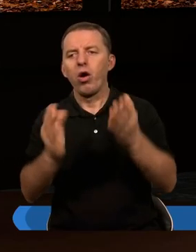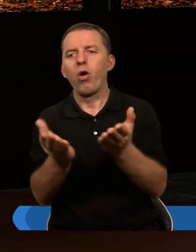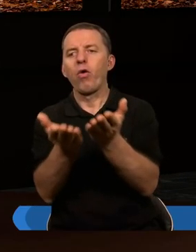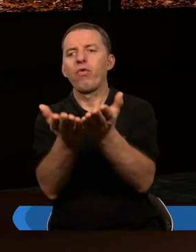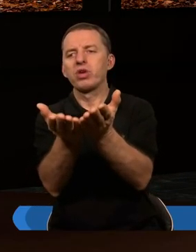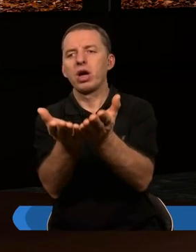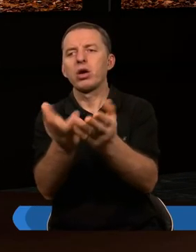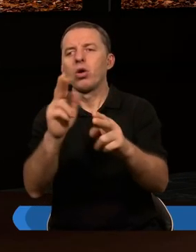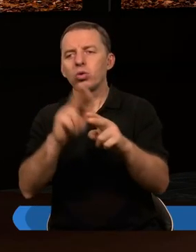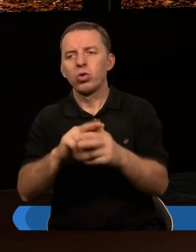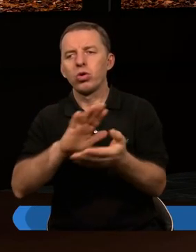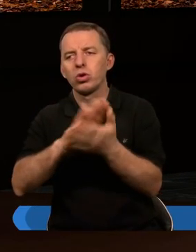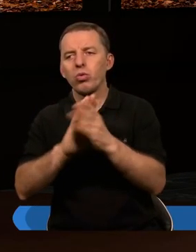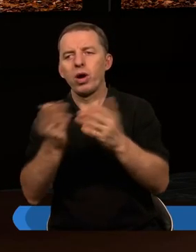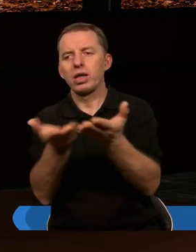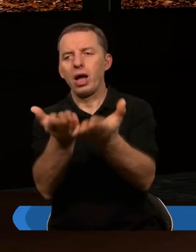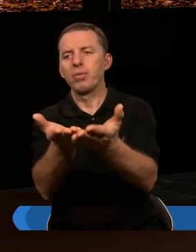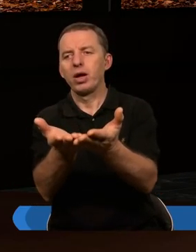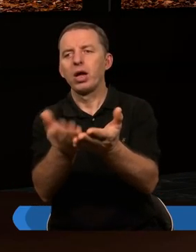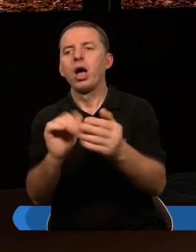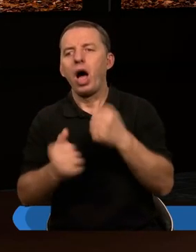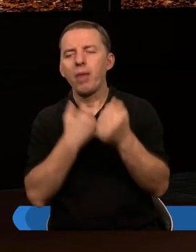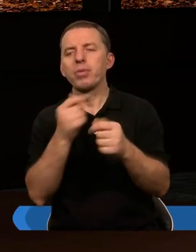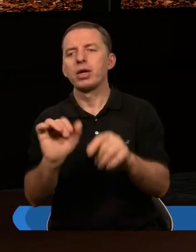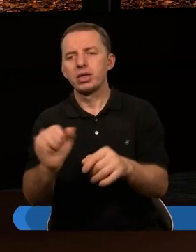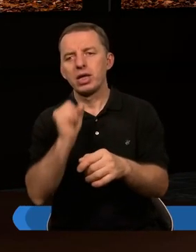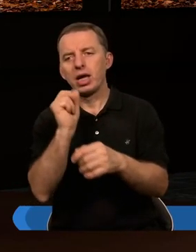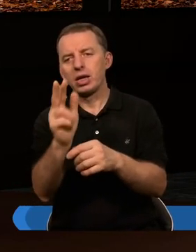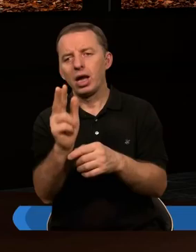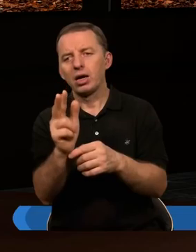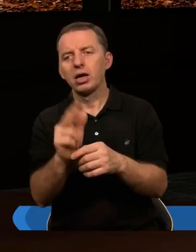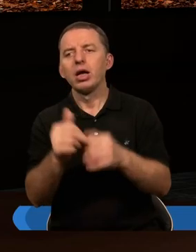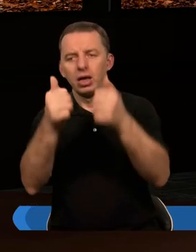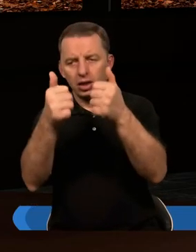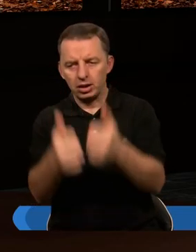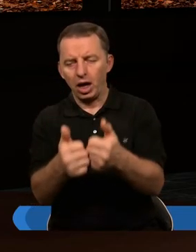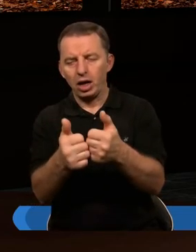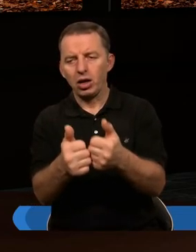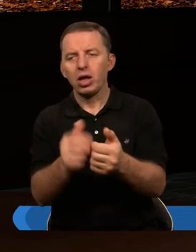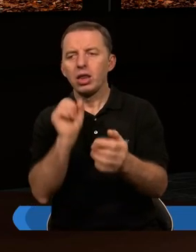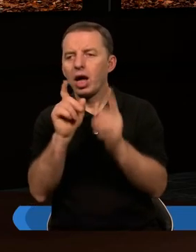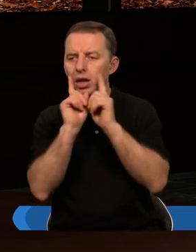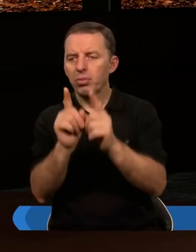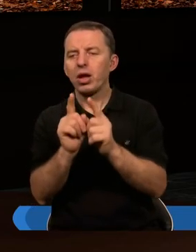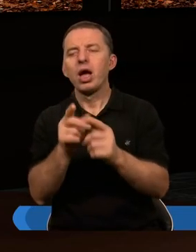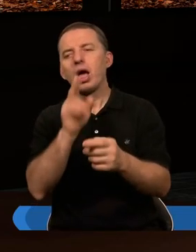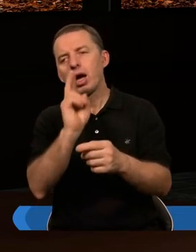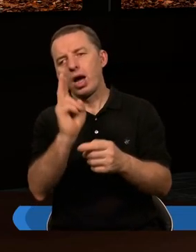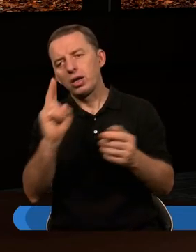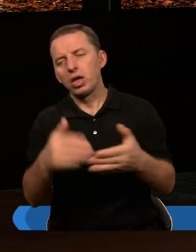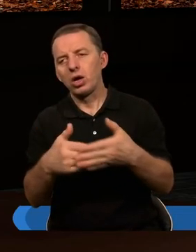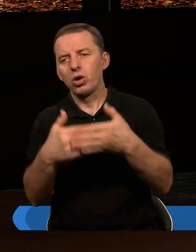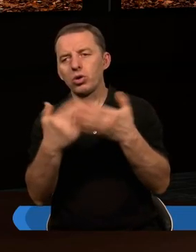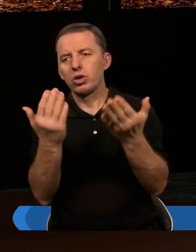ofiarą, którą składamy, żeby jednak stanąć tak naprawdę każdego dnia